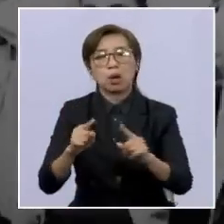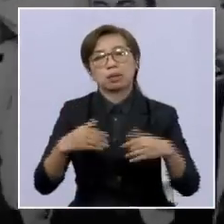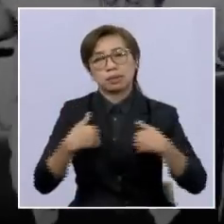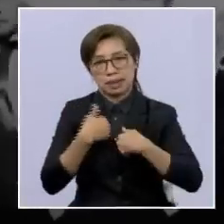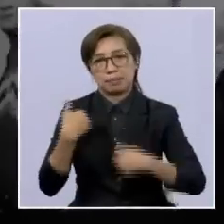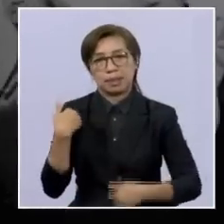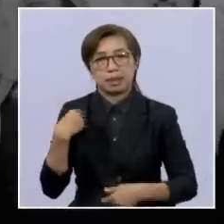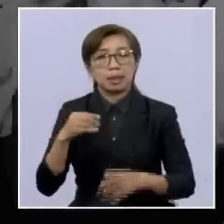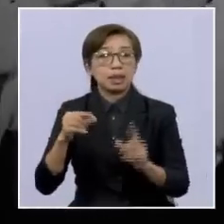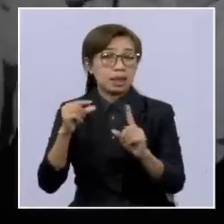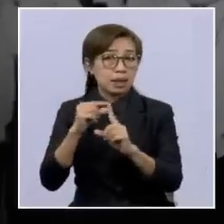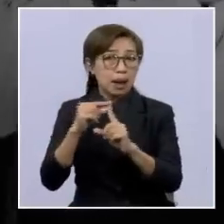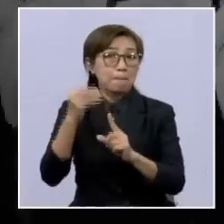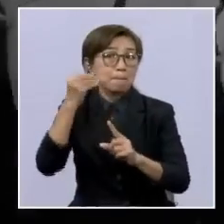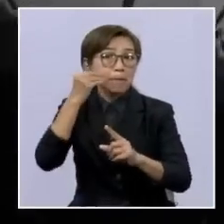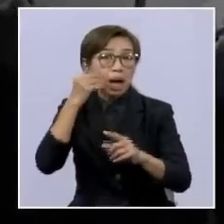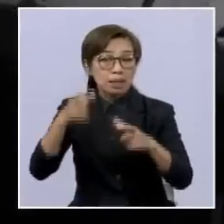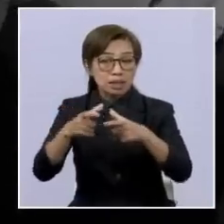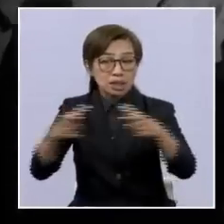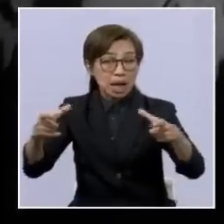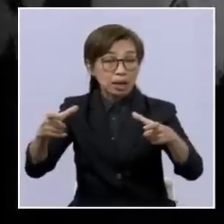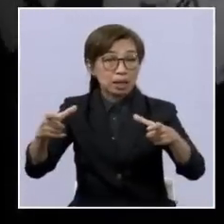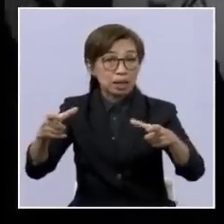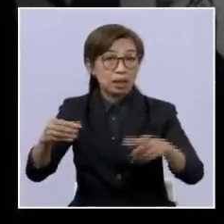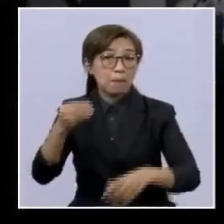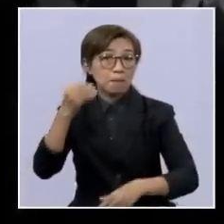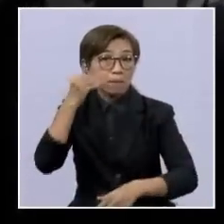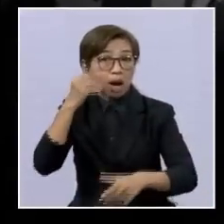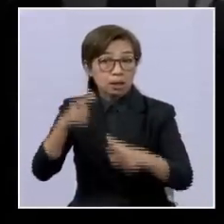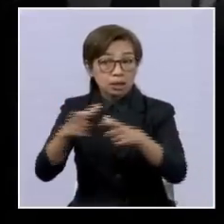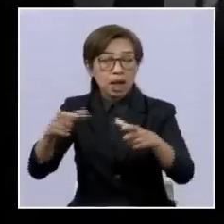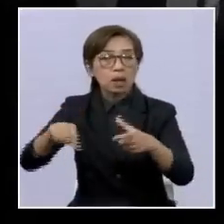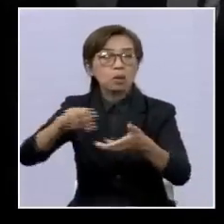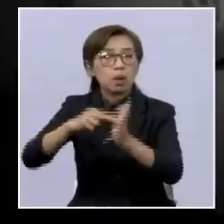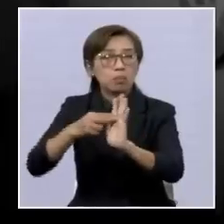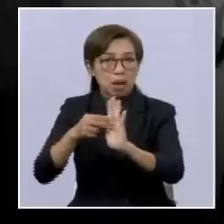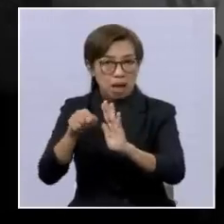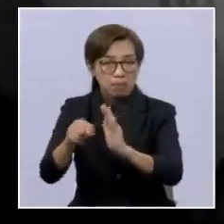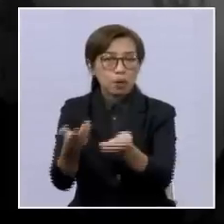บ้านใหญ่อ่ะช่วงหลังๆเนี่ยเป็นที่พูดถึงเยอะตอนปี62เนี่ย